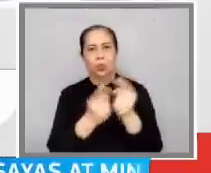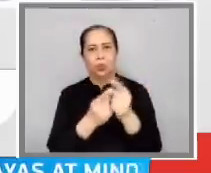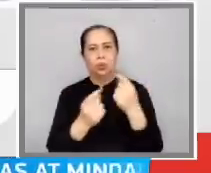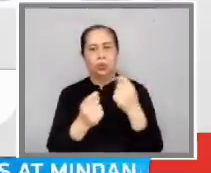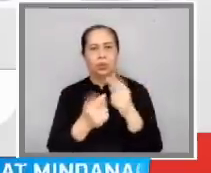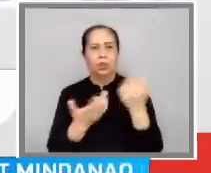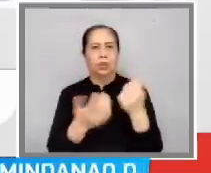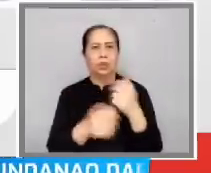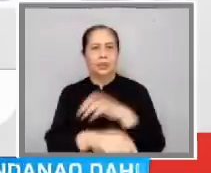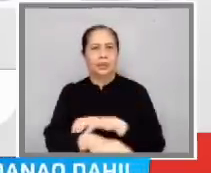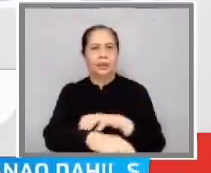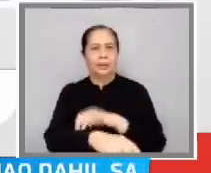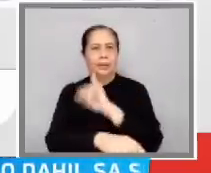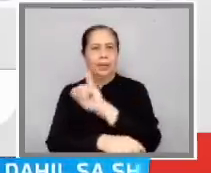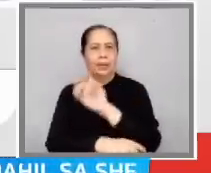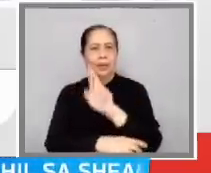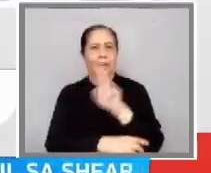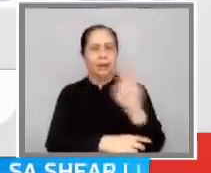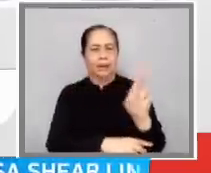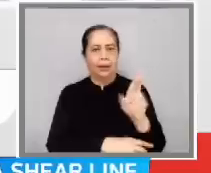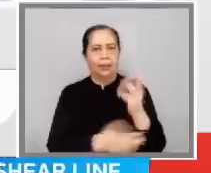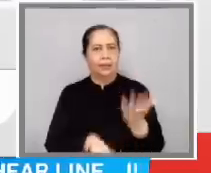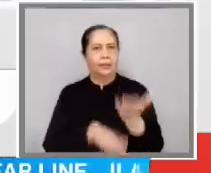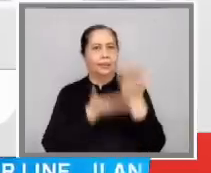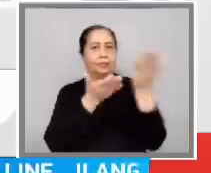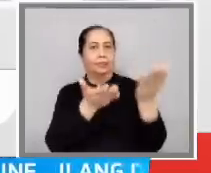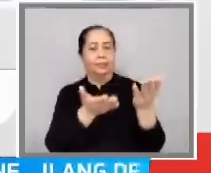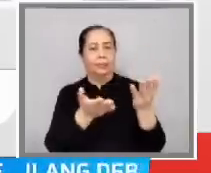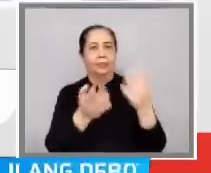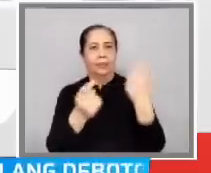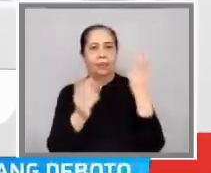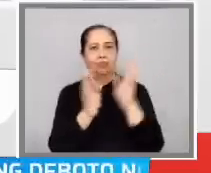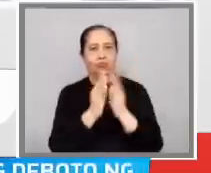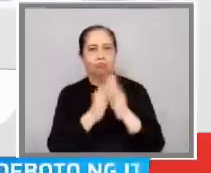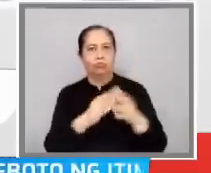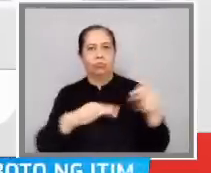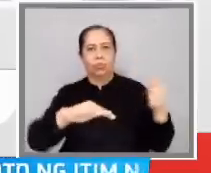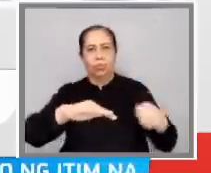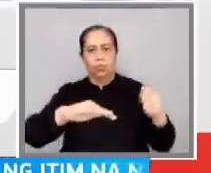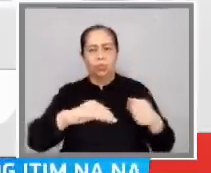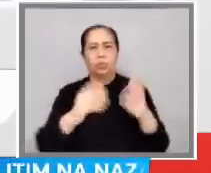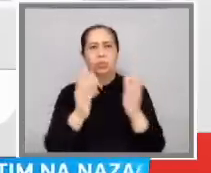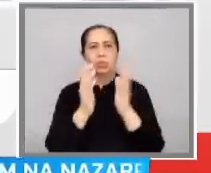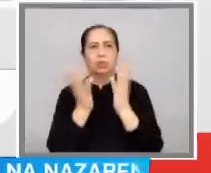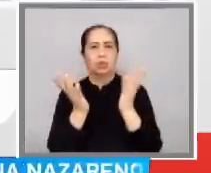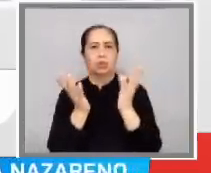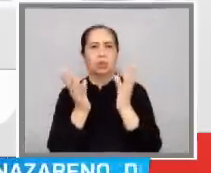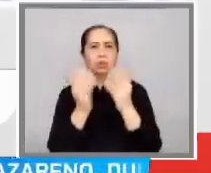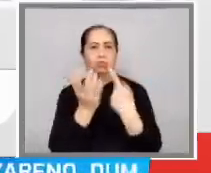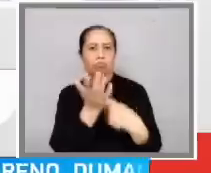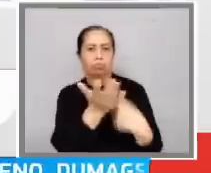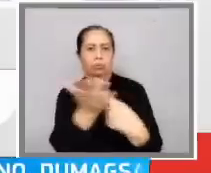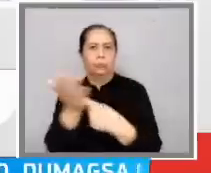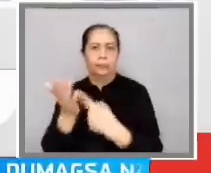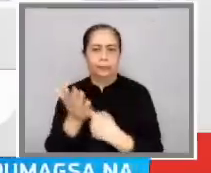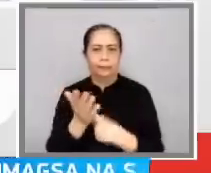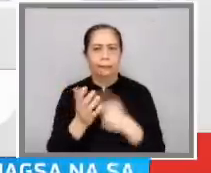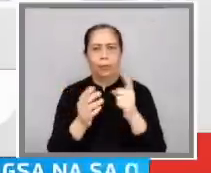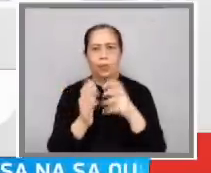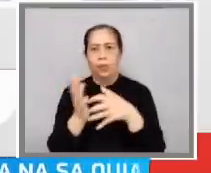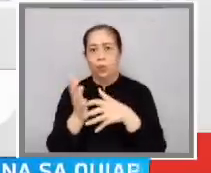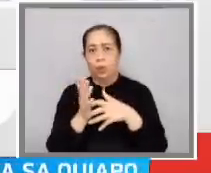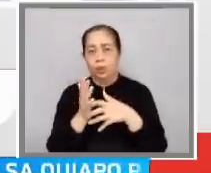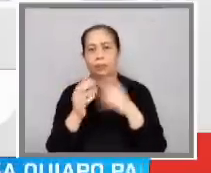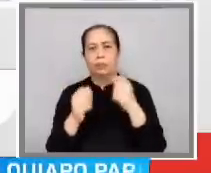the IRR, which was submitted to the public hearing or for public consultation at discussion po natin. Isa din po sa